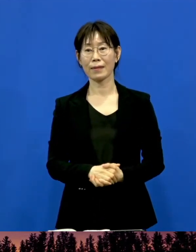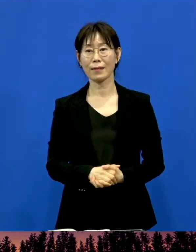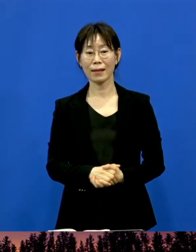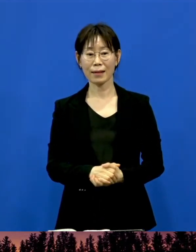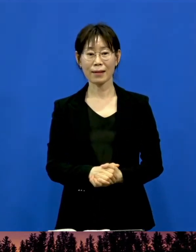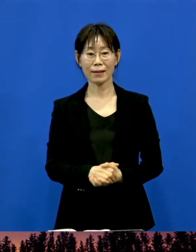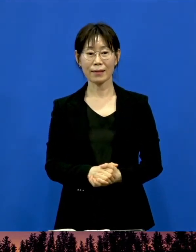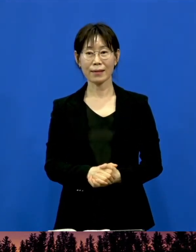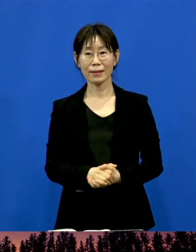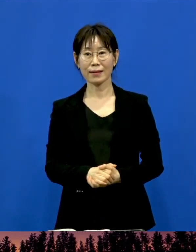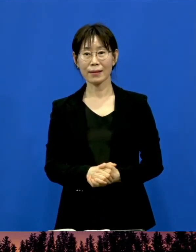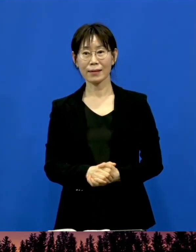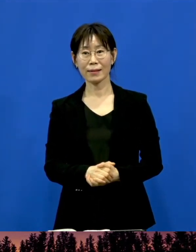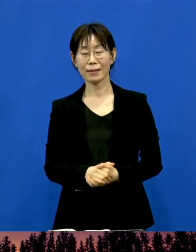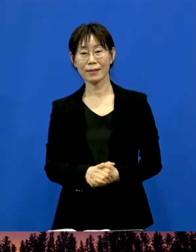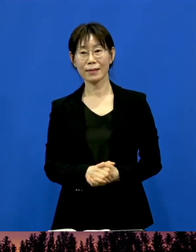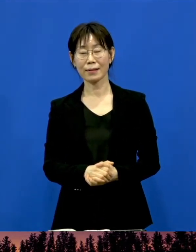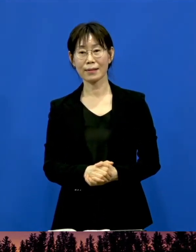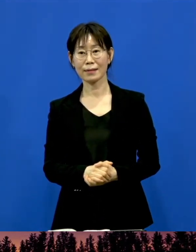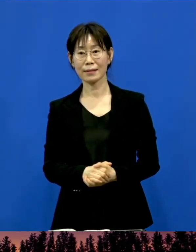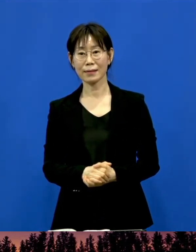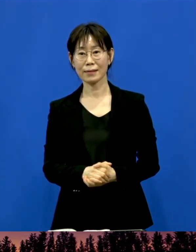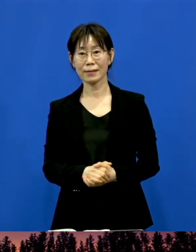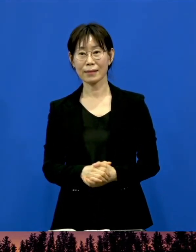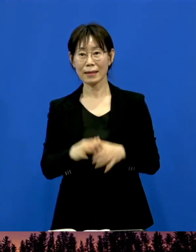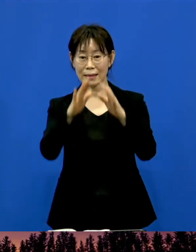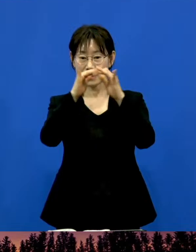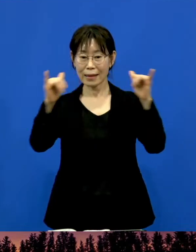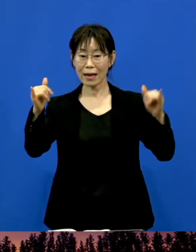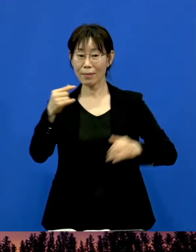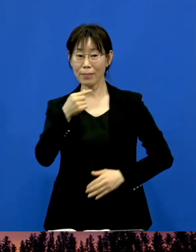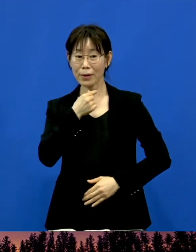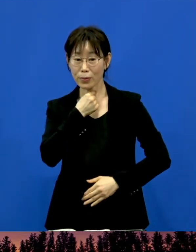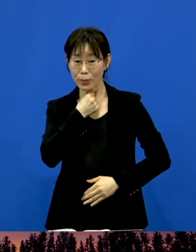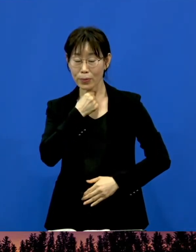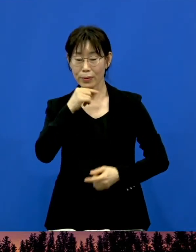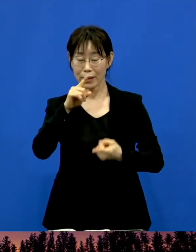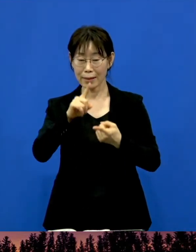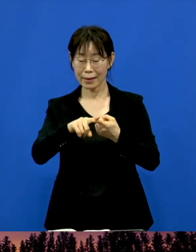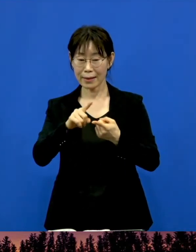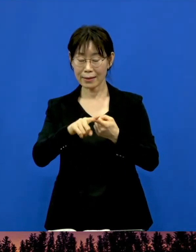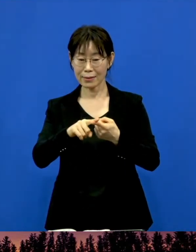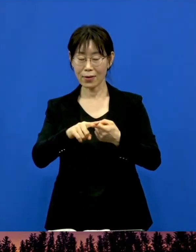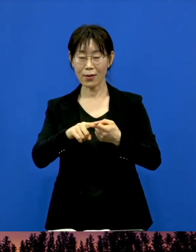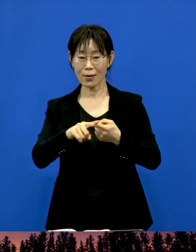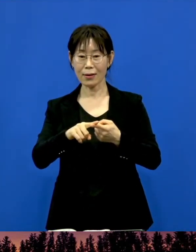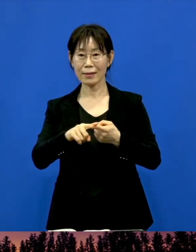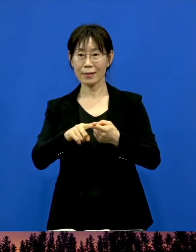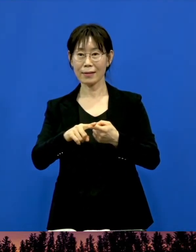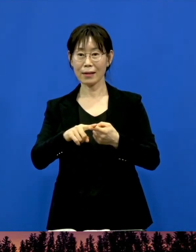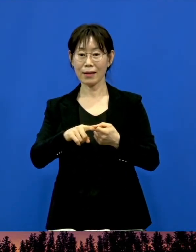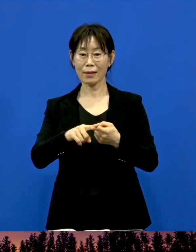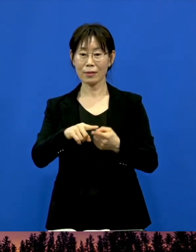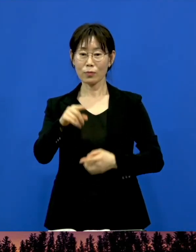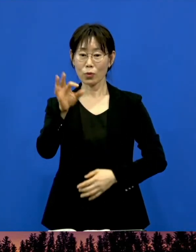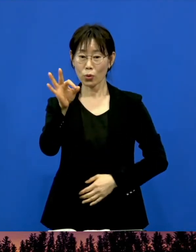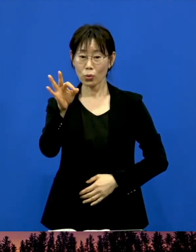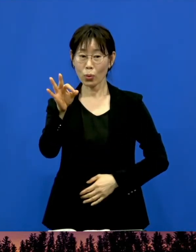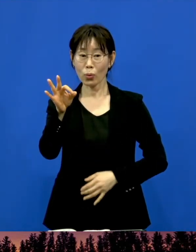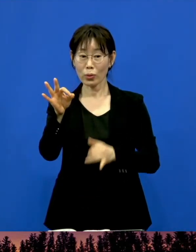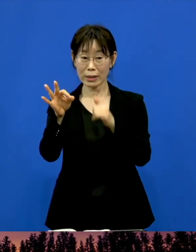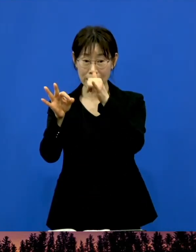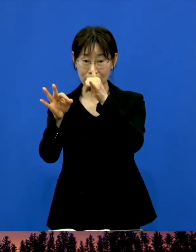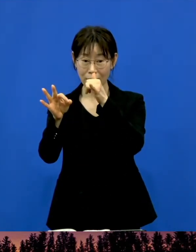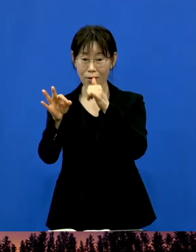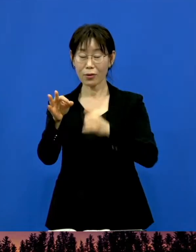그리고 굉장히 친절하게 모든 것을 이렇게 가이드를 해줘요. 돈만 있으면 그 욕구를 해결해